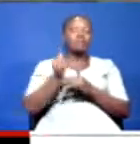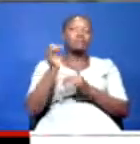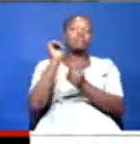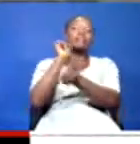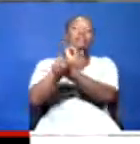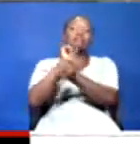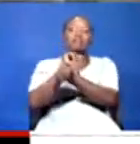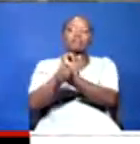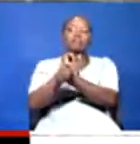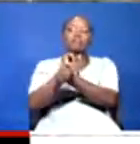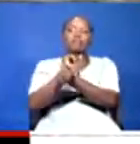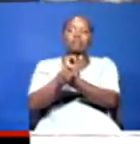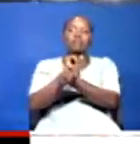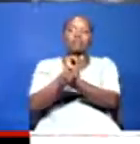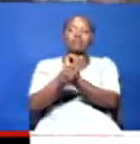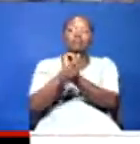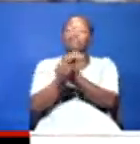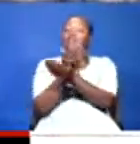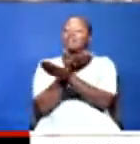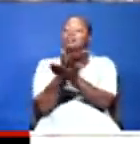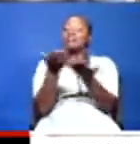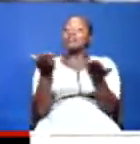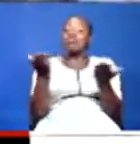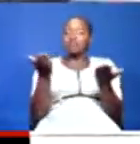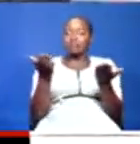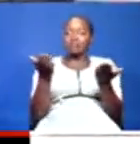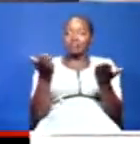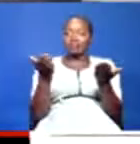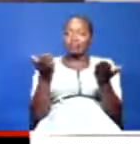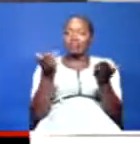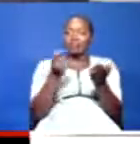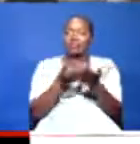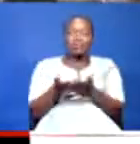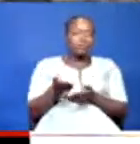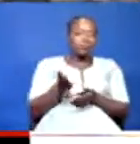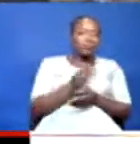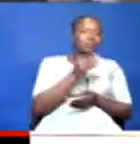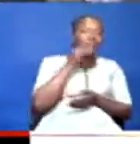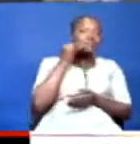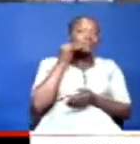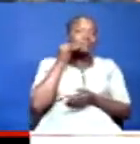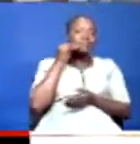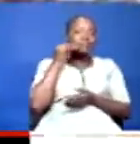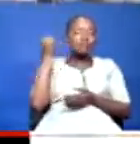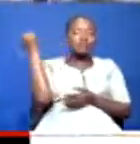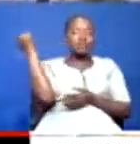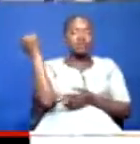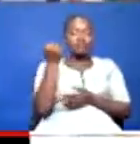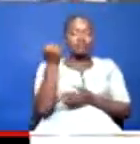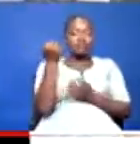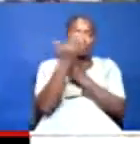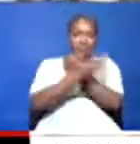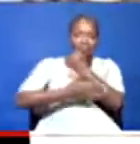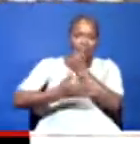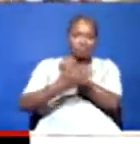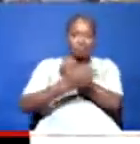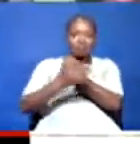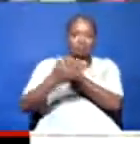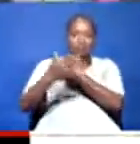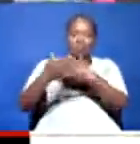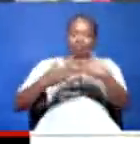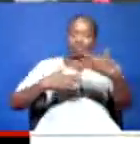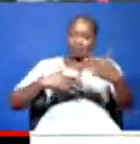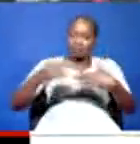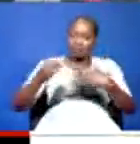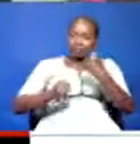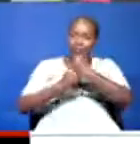Bondo hai. Odinga aliporejea nyumbani alitunukiwa mshale na ngao kama ishara ya uungwaji mkono kutoka